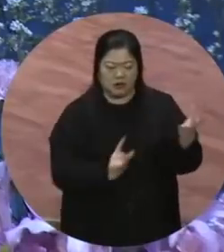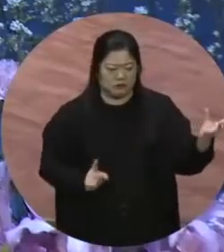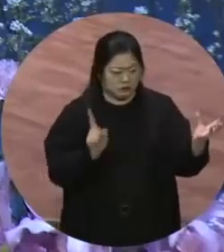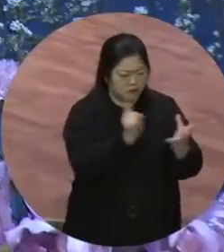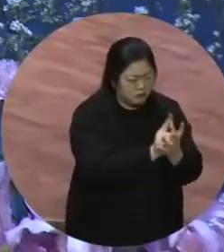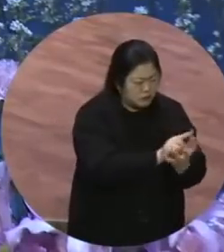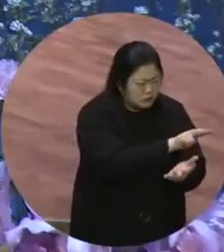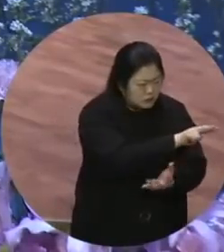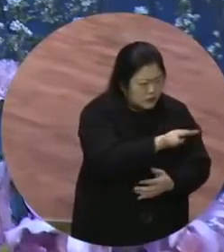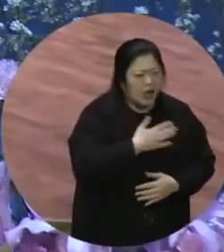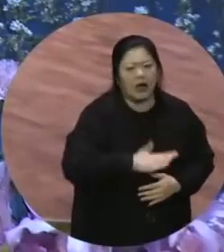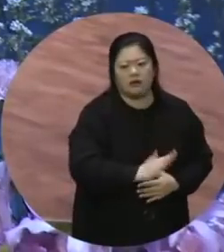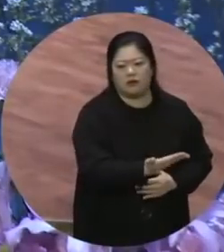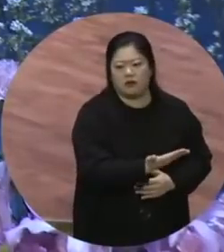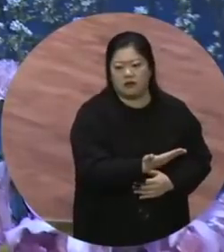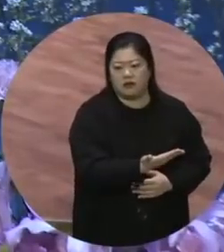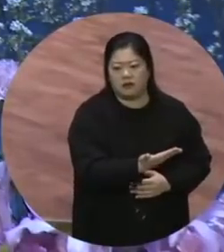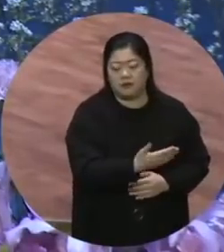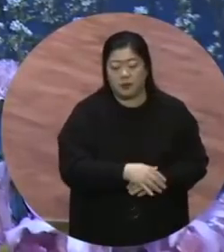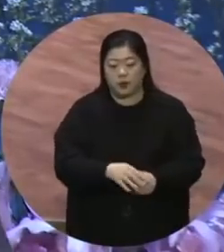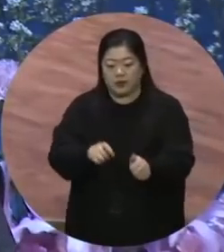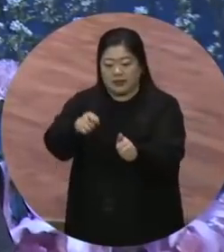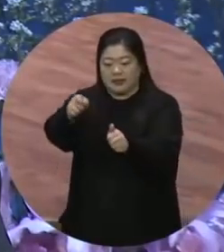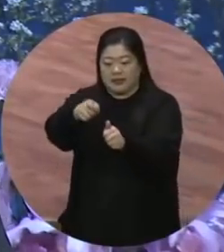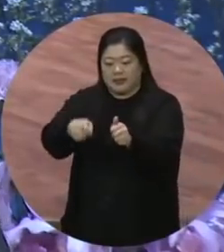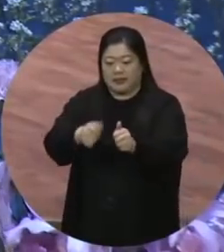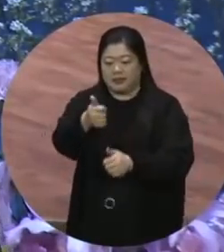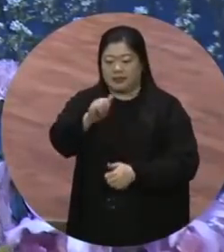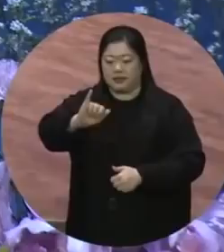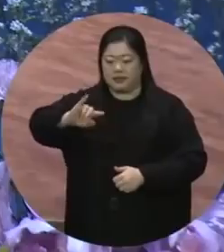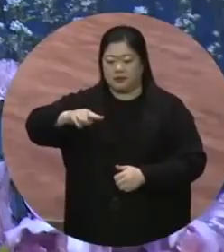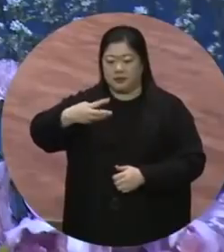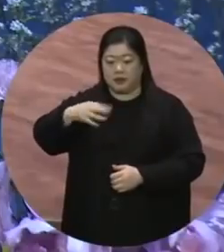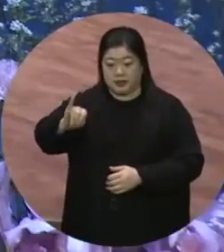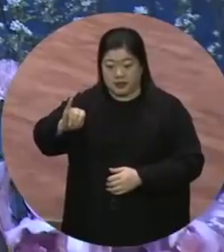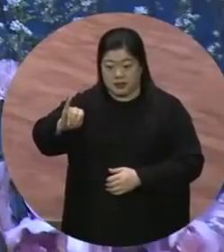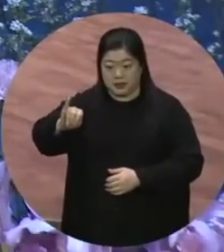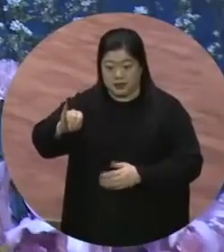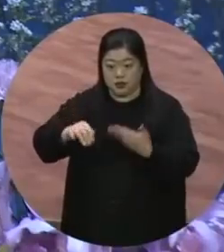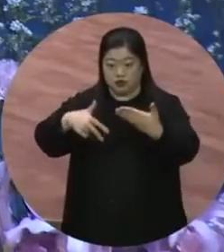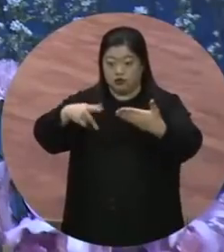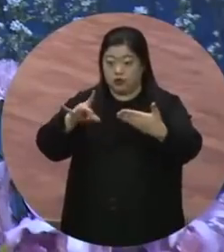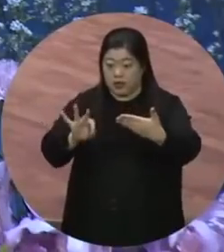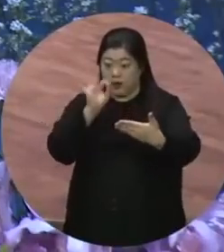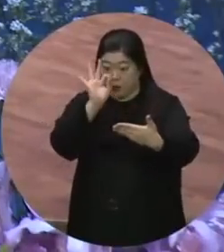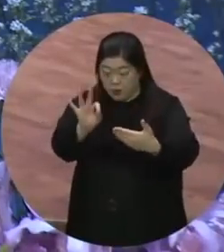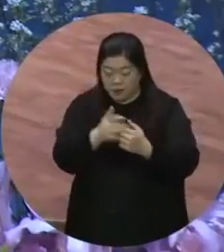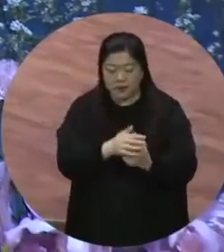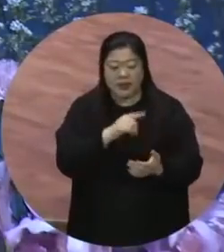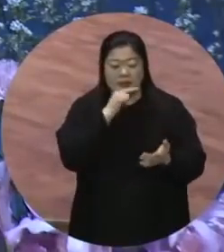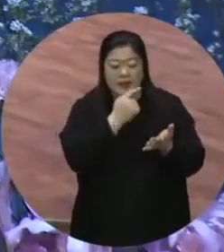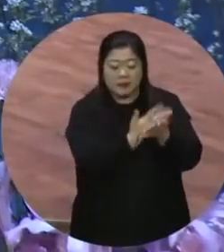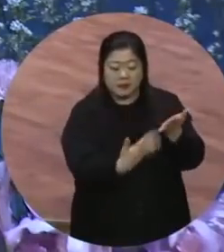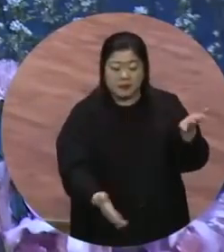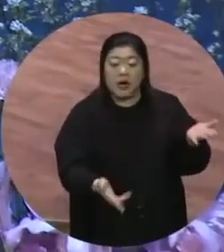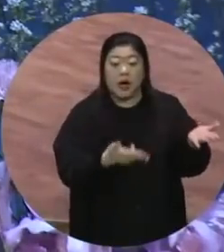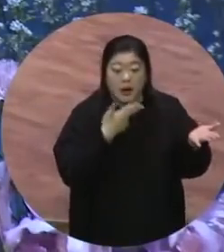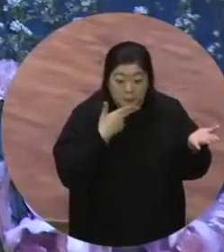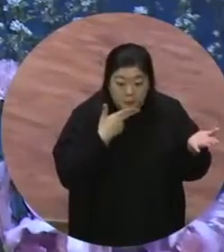또 히브리 9장 22절에 보면 피 흘림이 없은즉 죄사함이 없느니라.